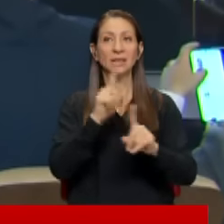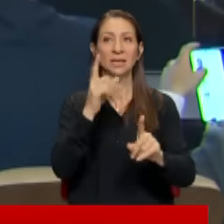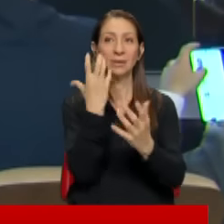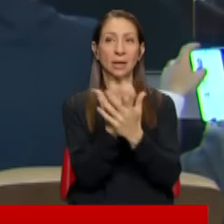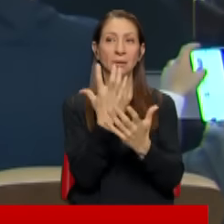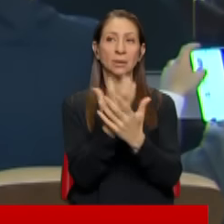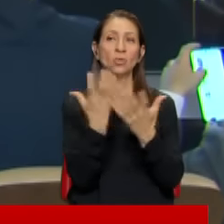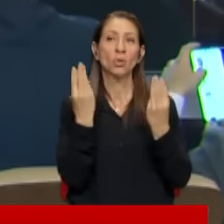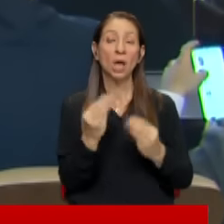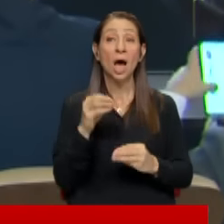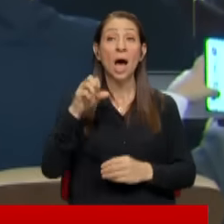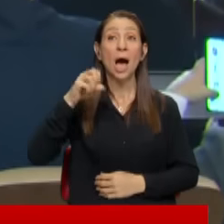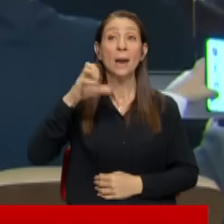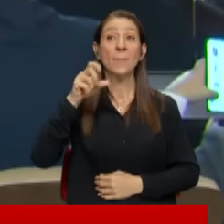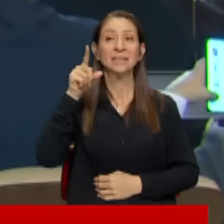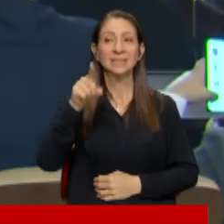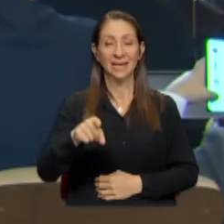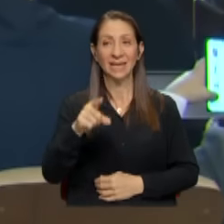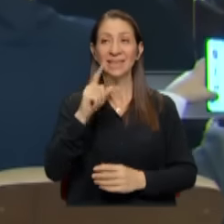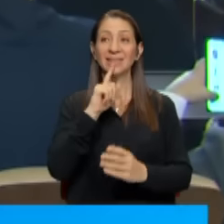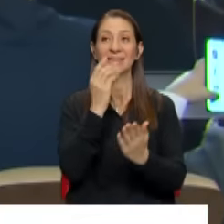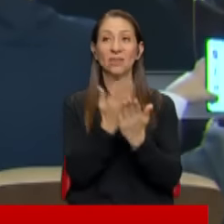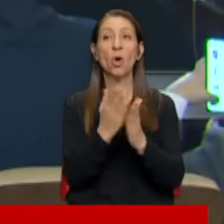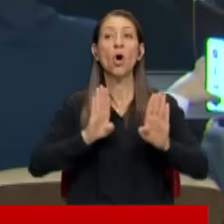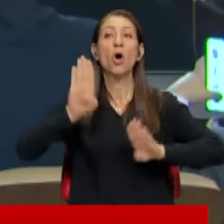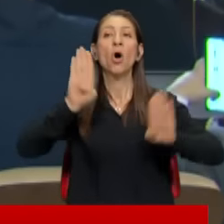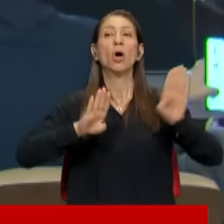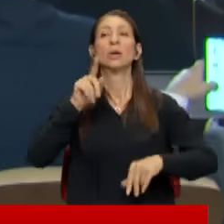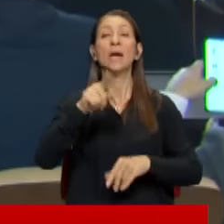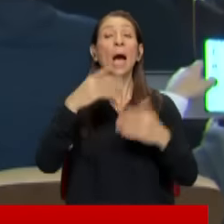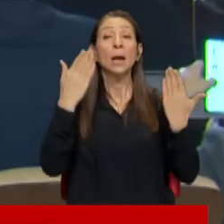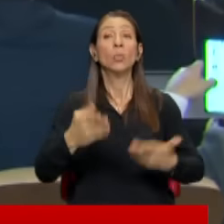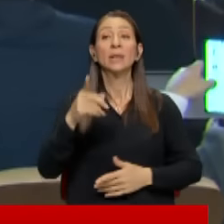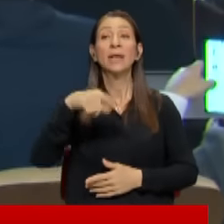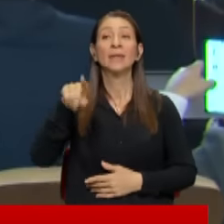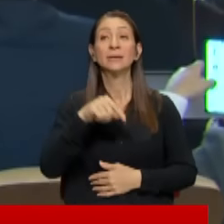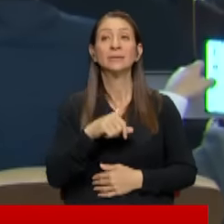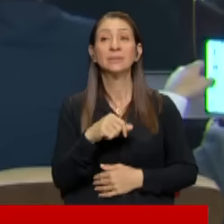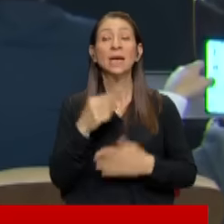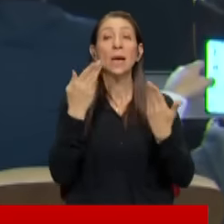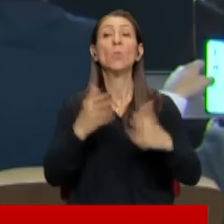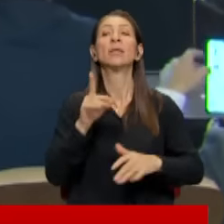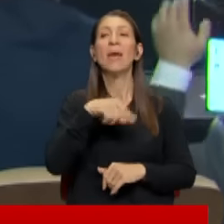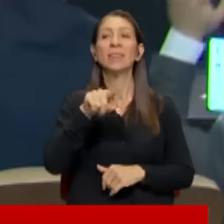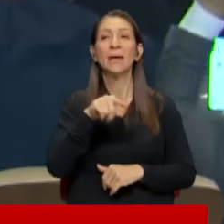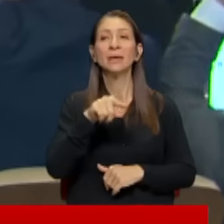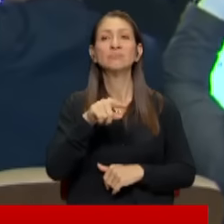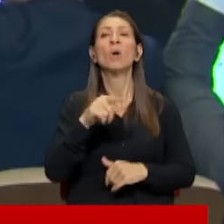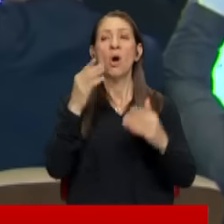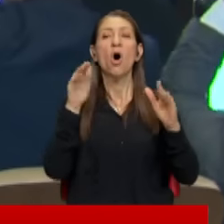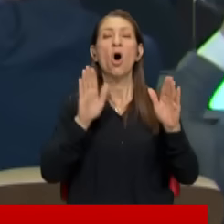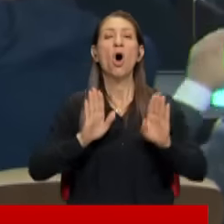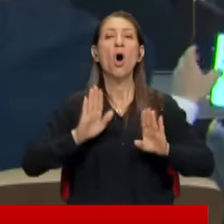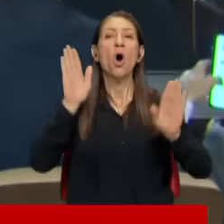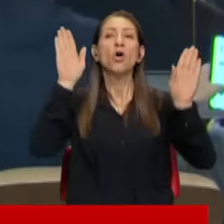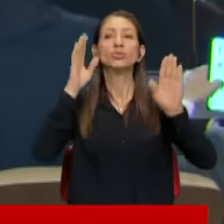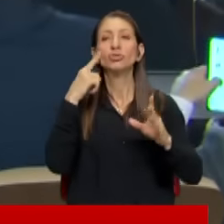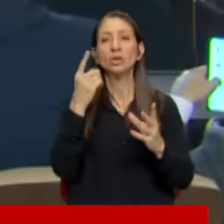böyle geçmiş oldu. AK Parti teklifini oylarınıza sunuyorum. Kabul edenler, etmeyenler oy